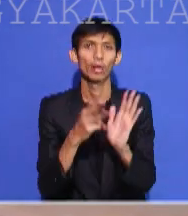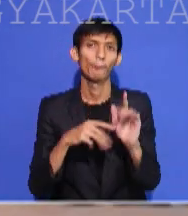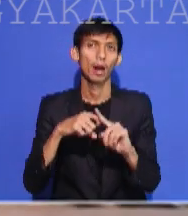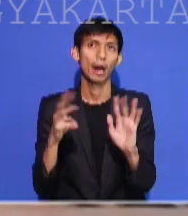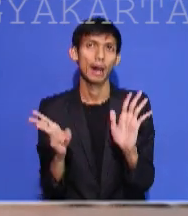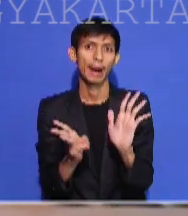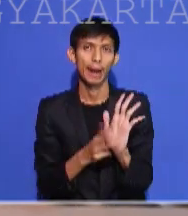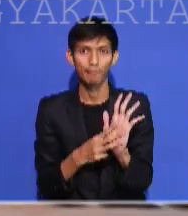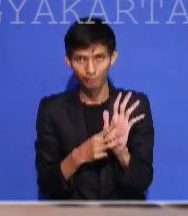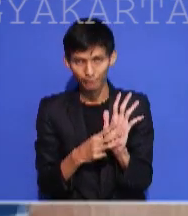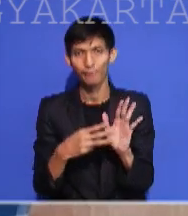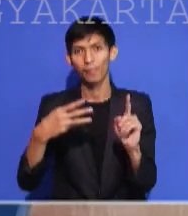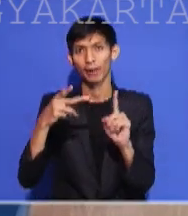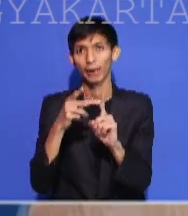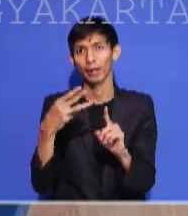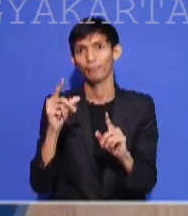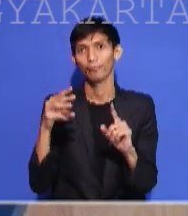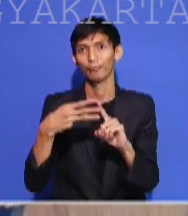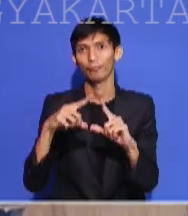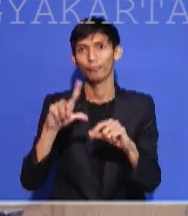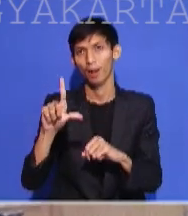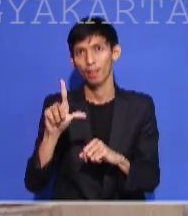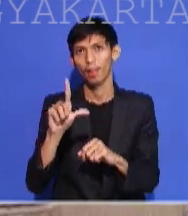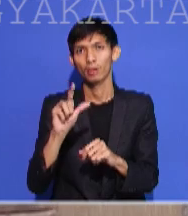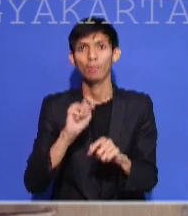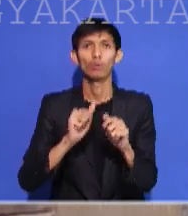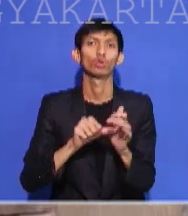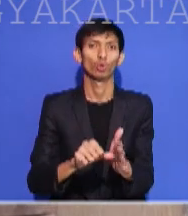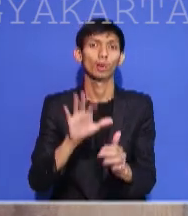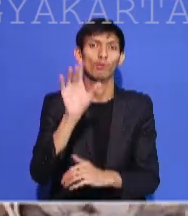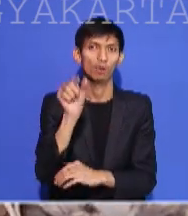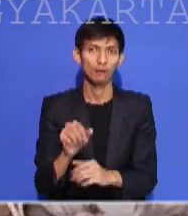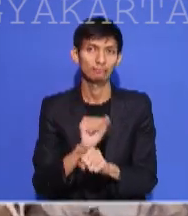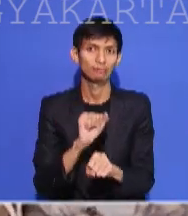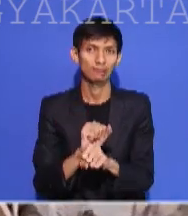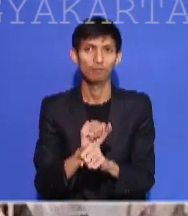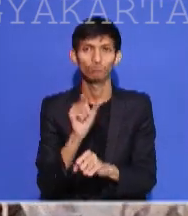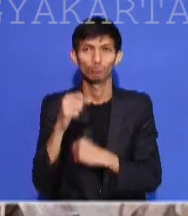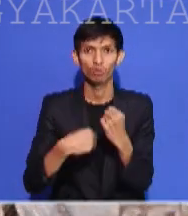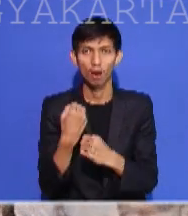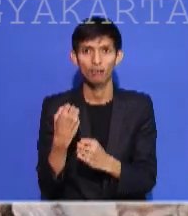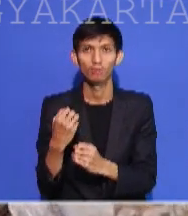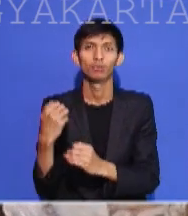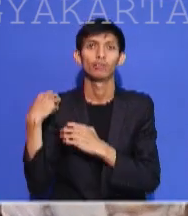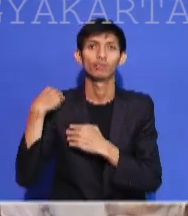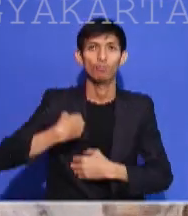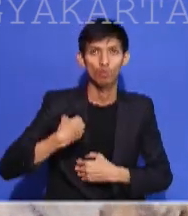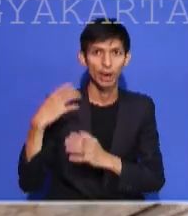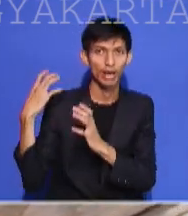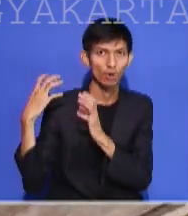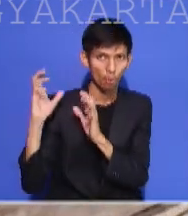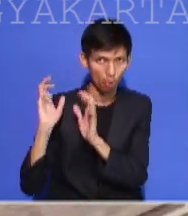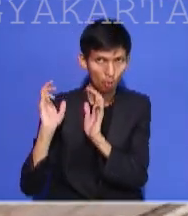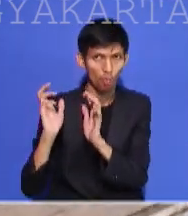biofarmaka dibantu lima orang tenaga Lili Yang merupakan anak seorang penjual jamuk gendung ini berhasil mengolah setiap Bahan